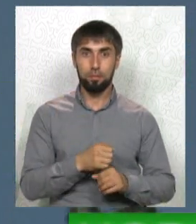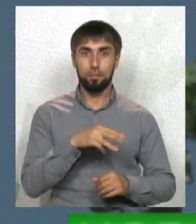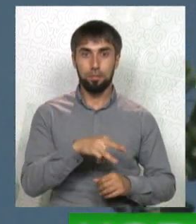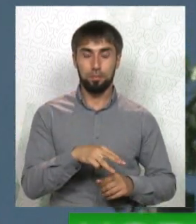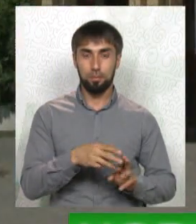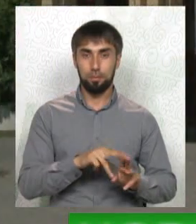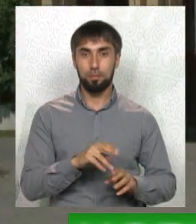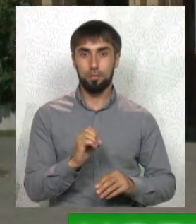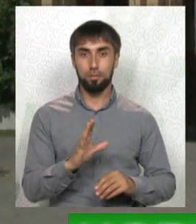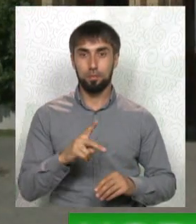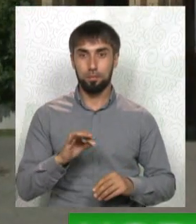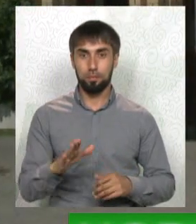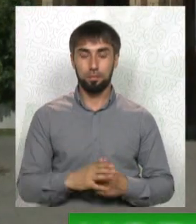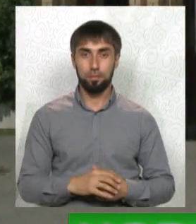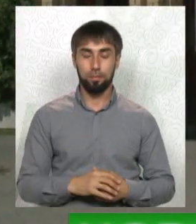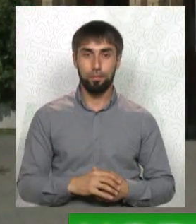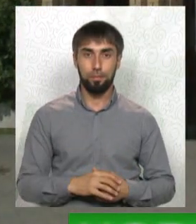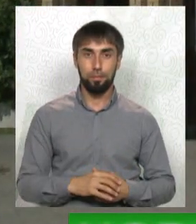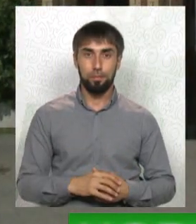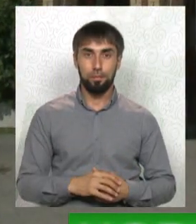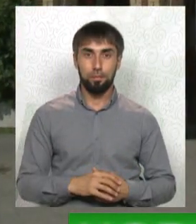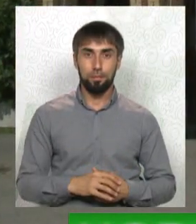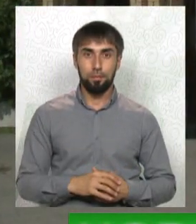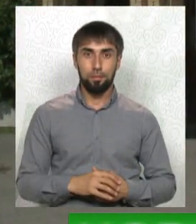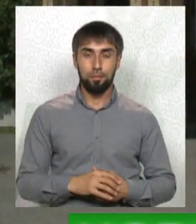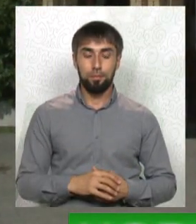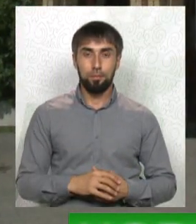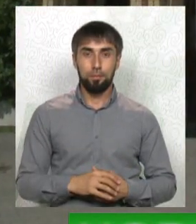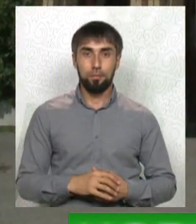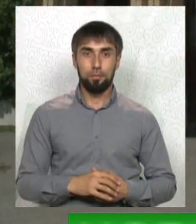наш земляк Муса Евлоев. Адам Мережков, Магомед Белакиев, Новости 24.